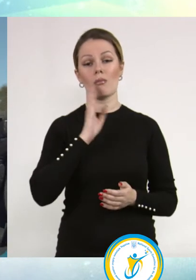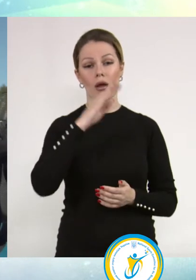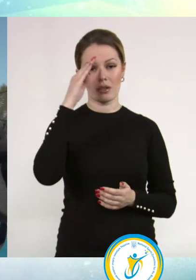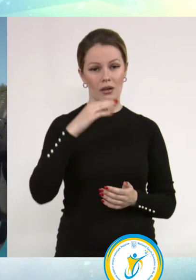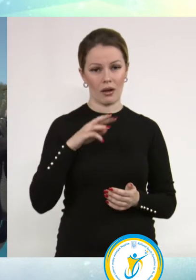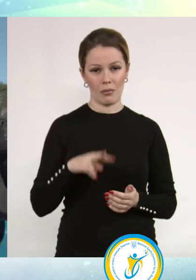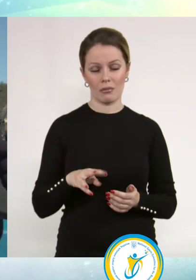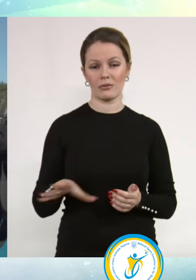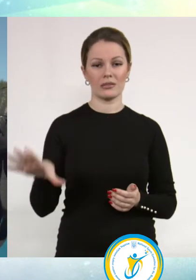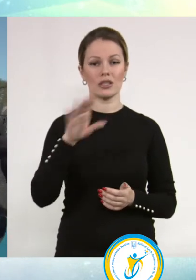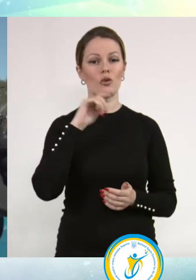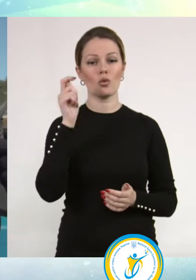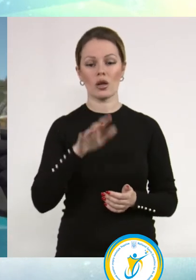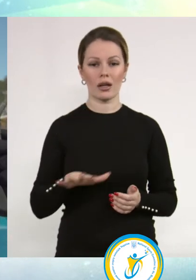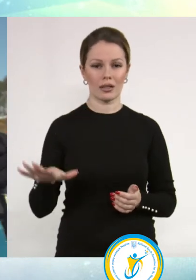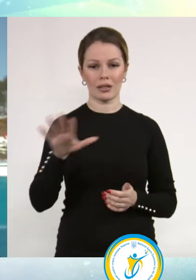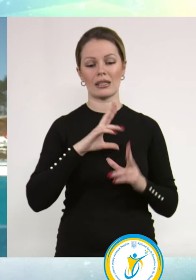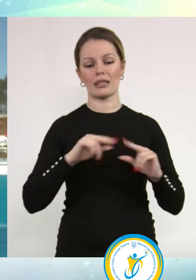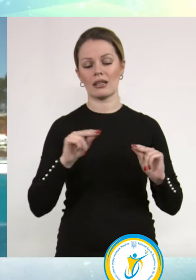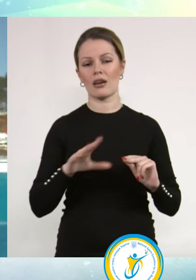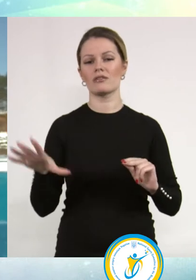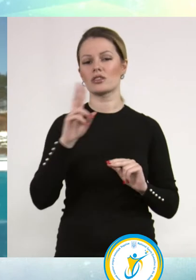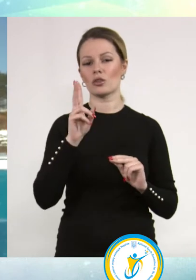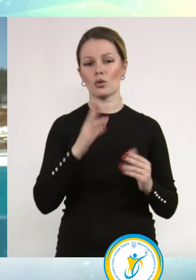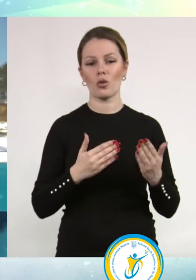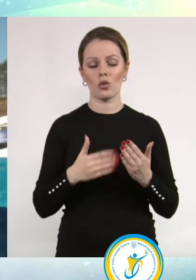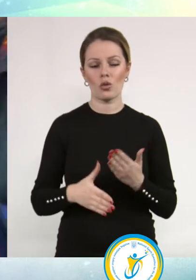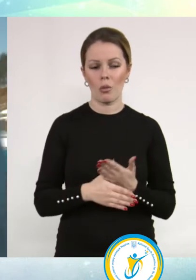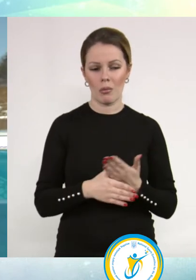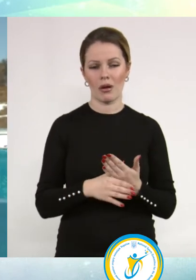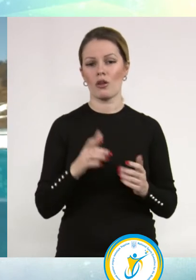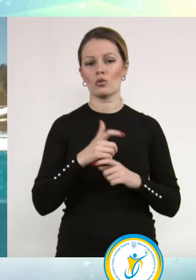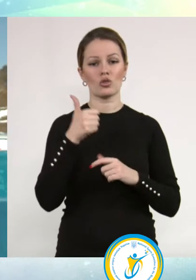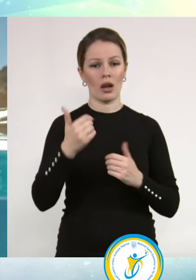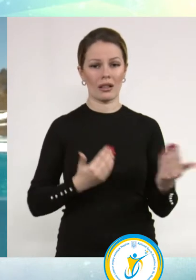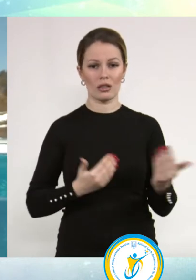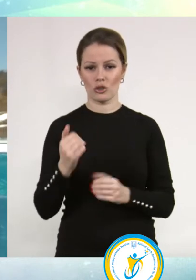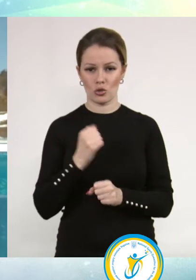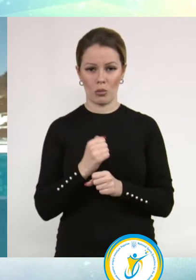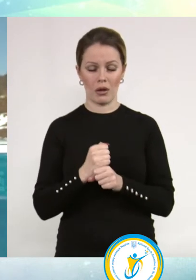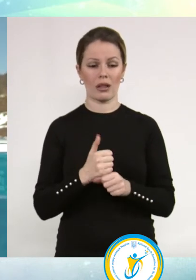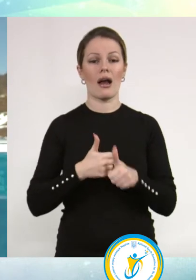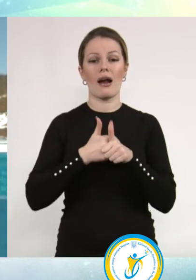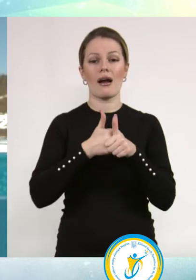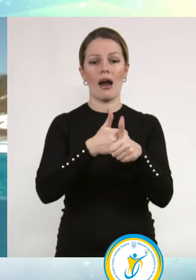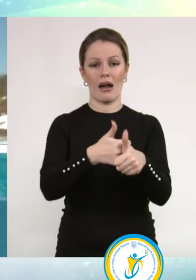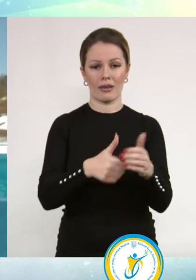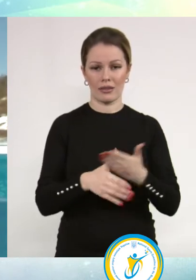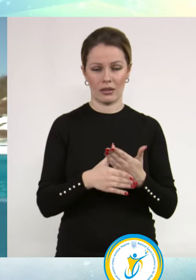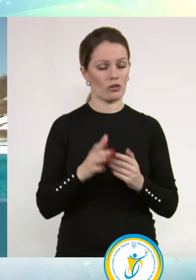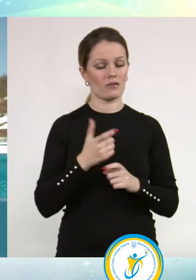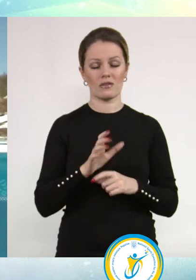Батькам, всій Україні, тренерам, всі, хто допомагав. Лижі дуже добре зробили наші тренера. Гайди, всі дуже